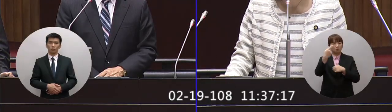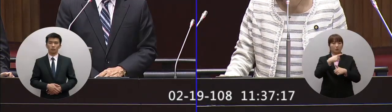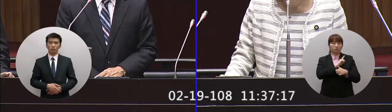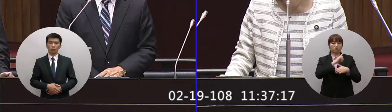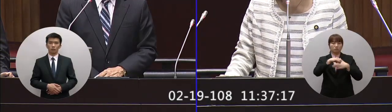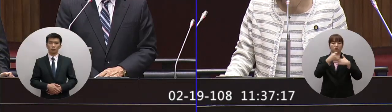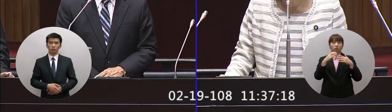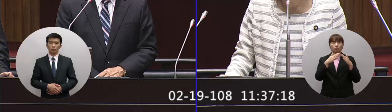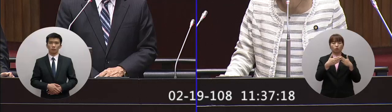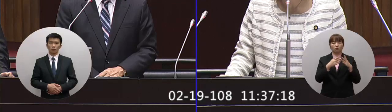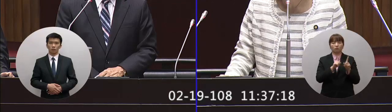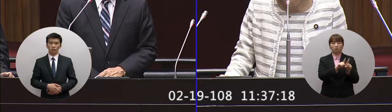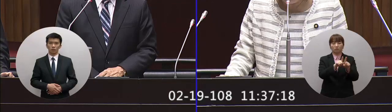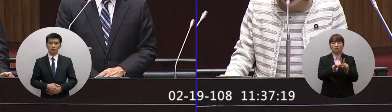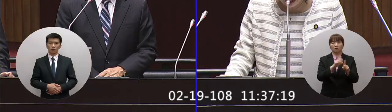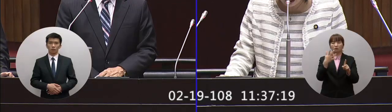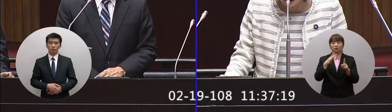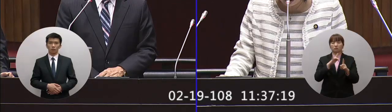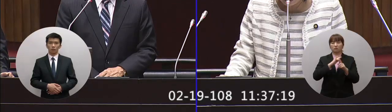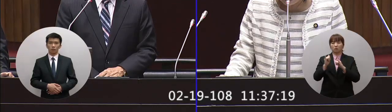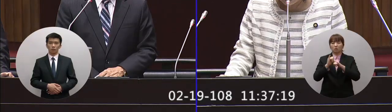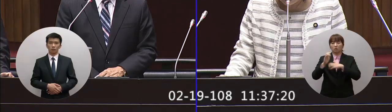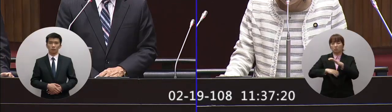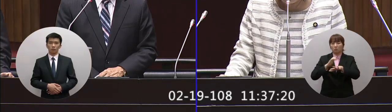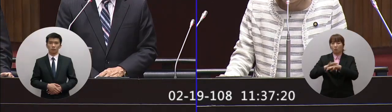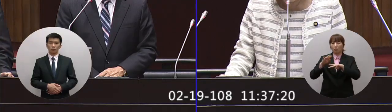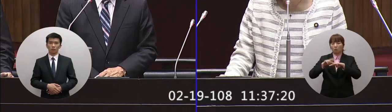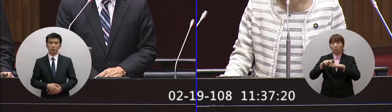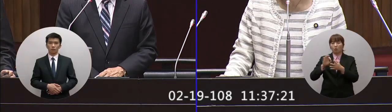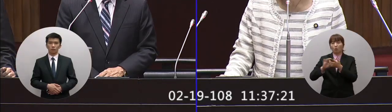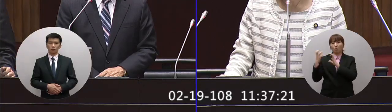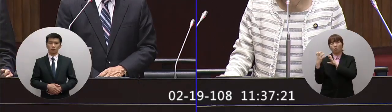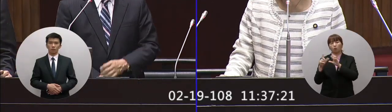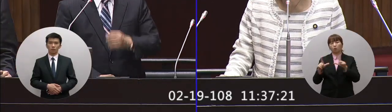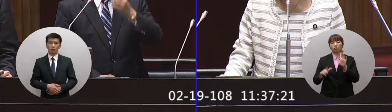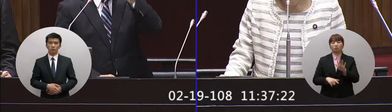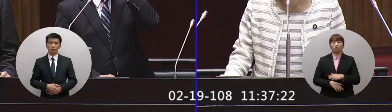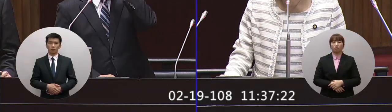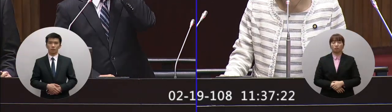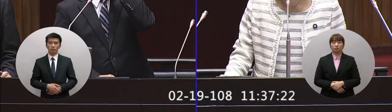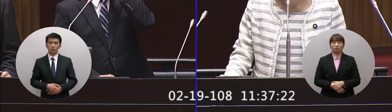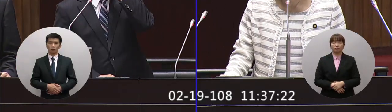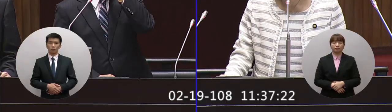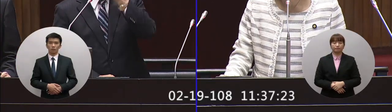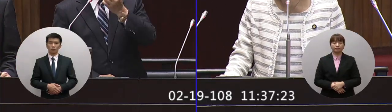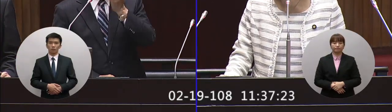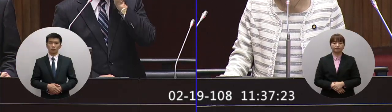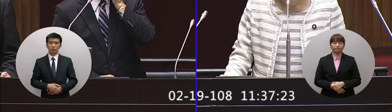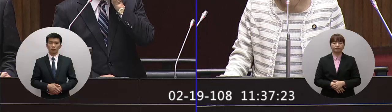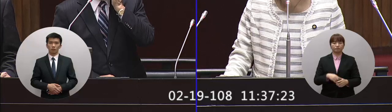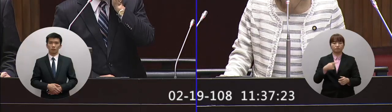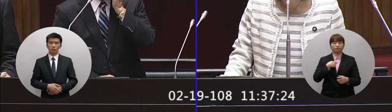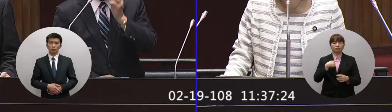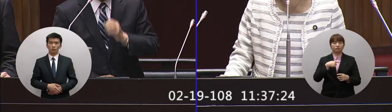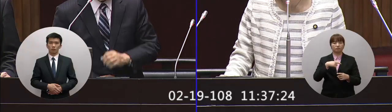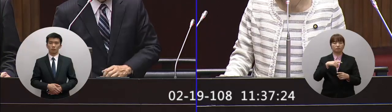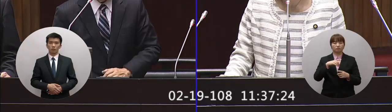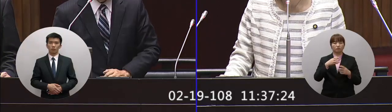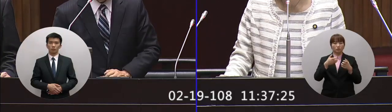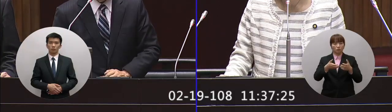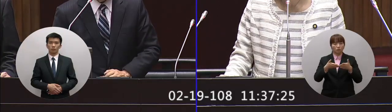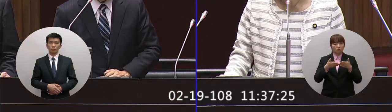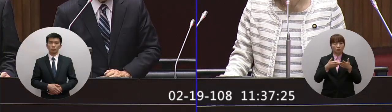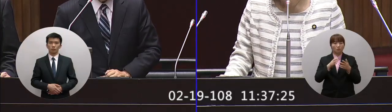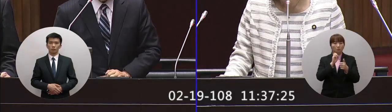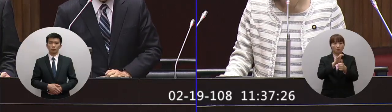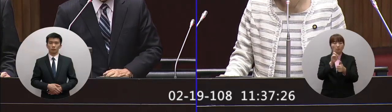好，可是社会的隐形成本是还蛮高的哦。那在这部分，我觉得在接下来，我一直在呼吁很重要的